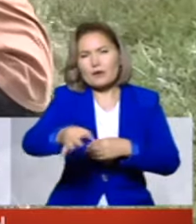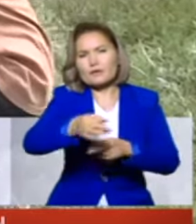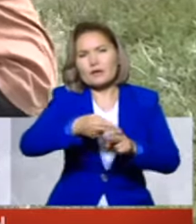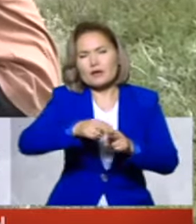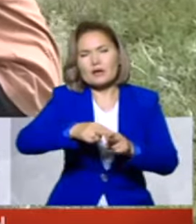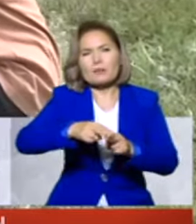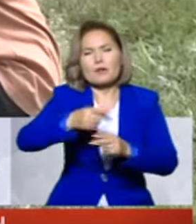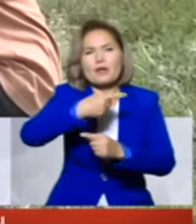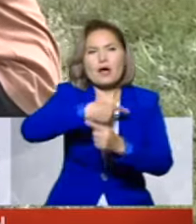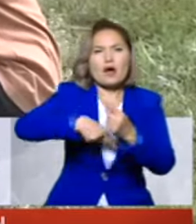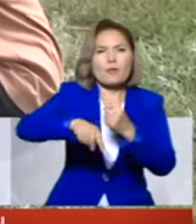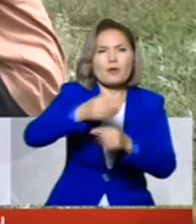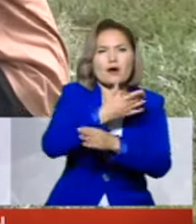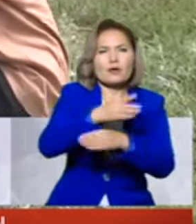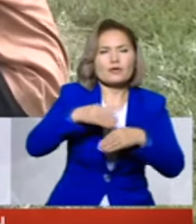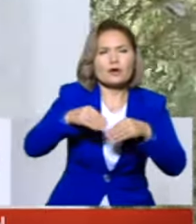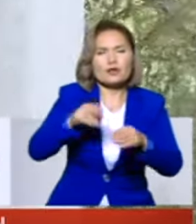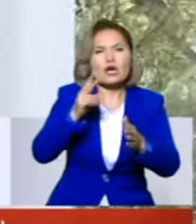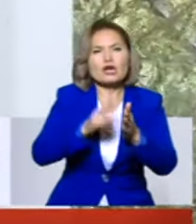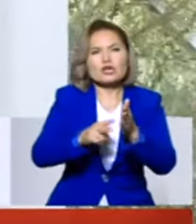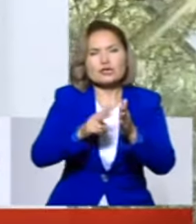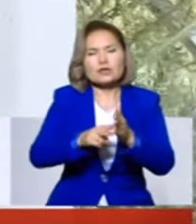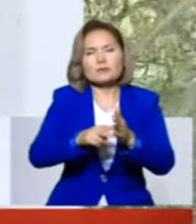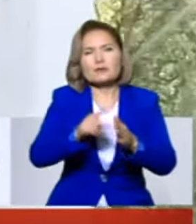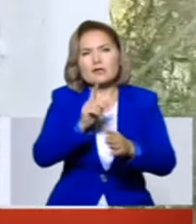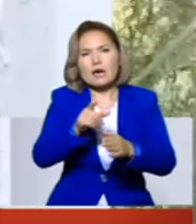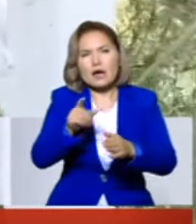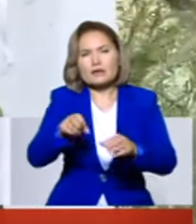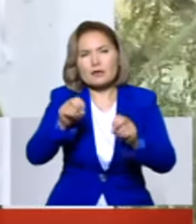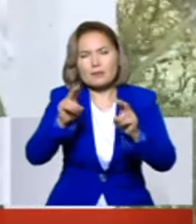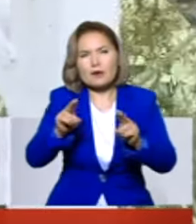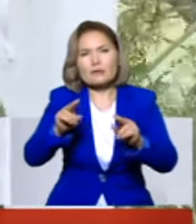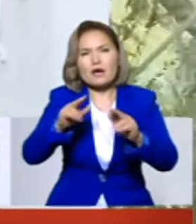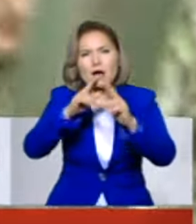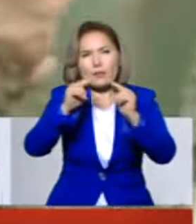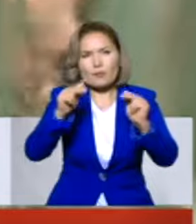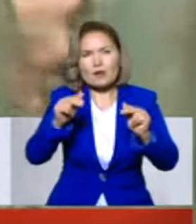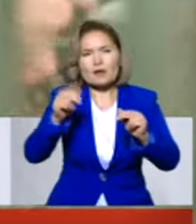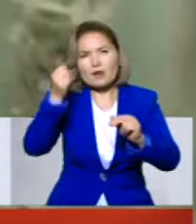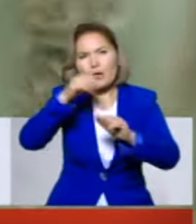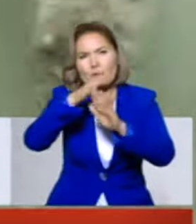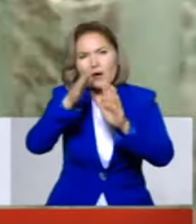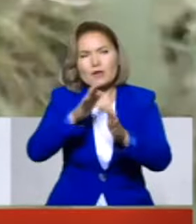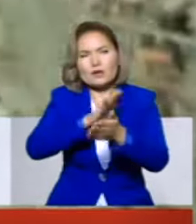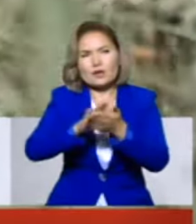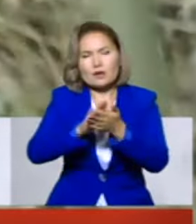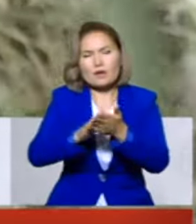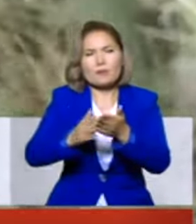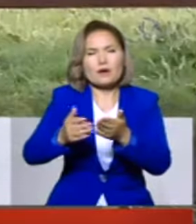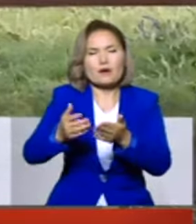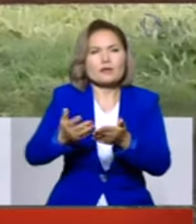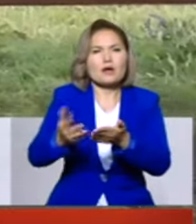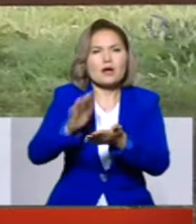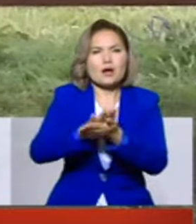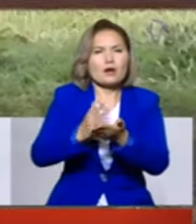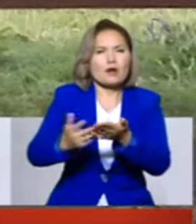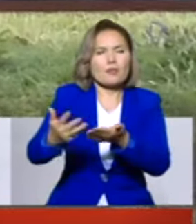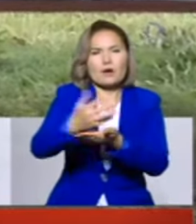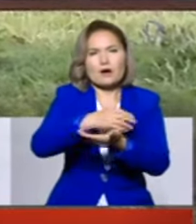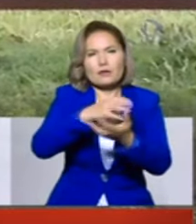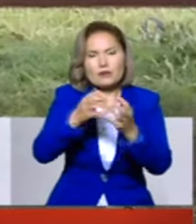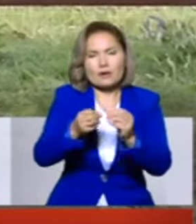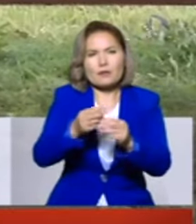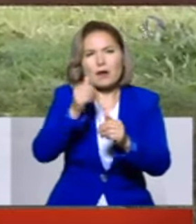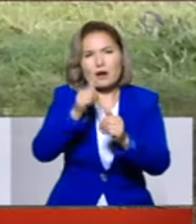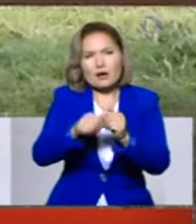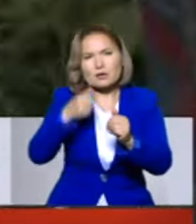аумағы абаттандырылды. 70-ке жуық адам аспан астындағы мұражай маңындағы қоқысты теріп, жол бойын арам шөптен тазартты. Өйткені бұл жерде жыл 12 ай